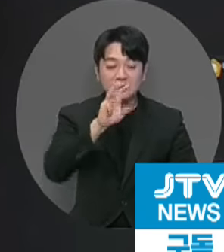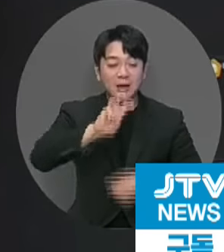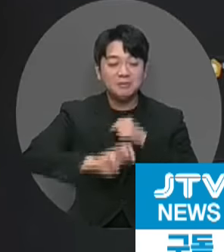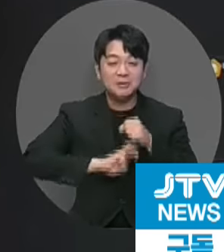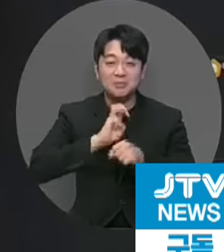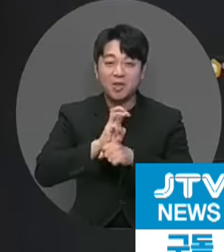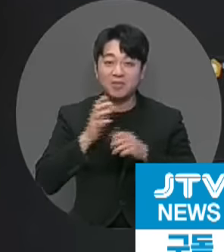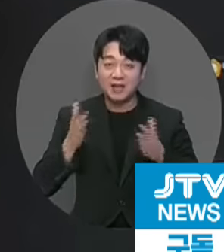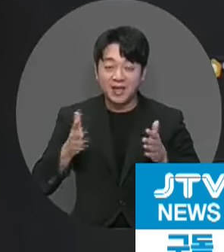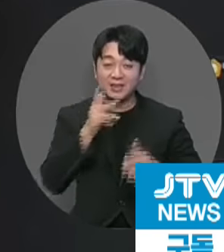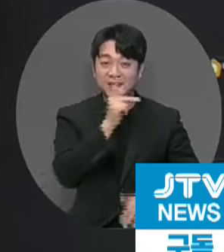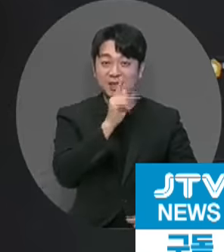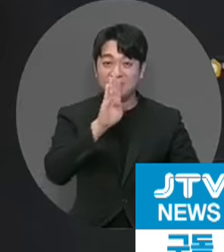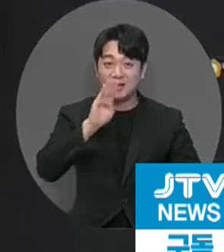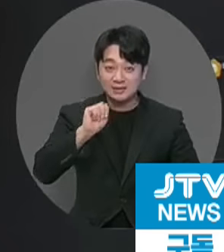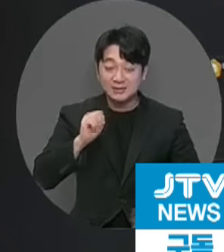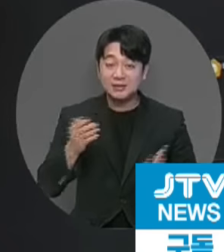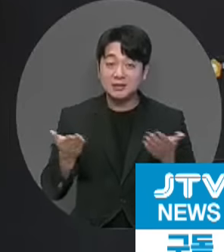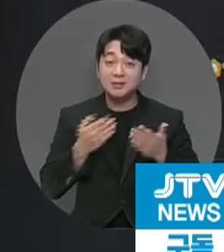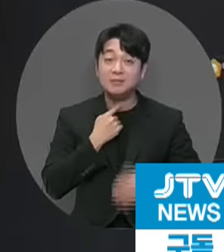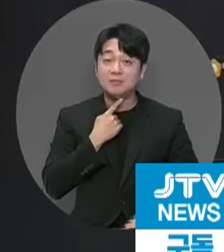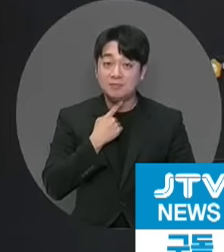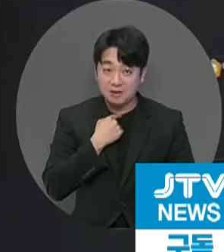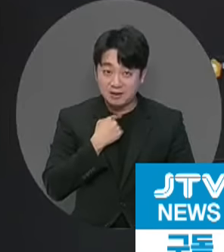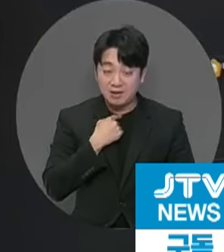종사자다. 그리고 앵커를 한 분이